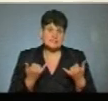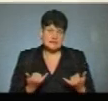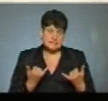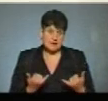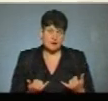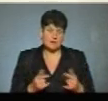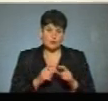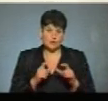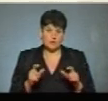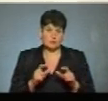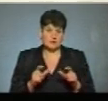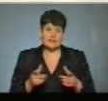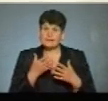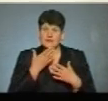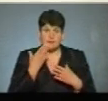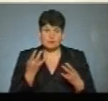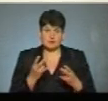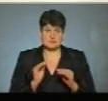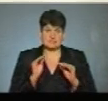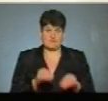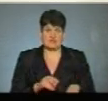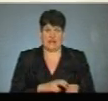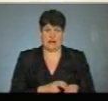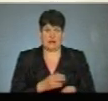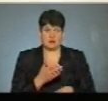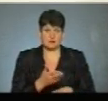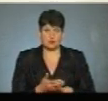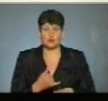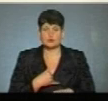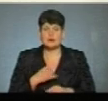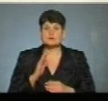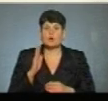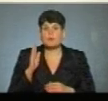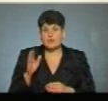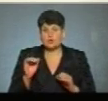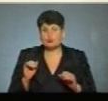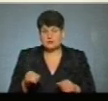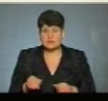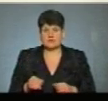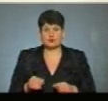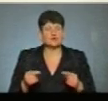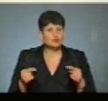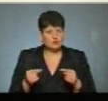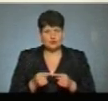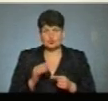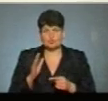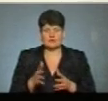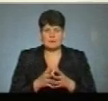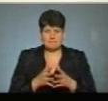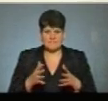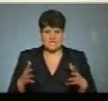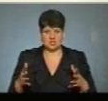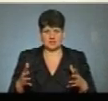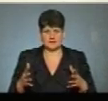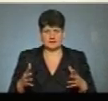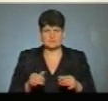момент, коли зараз пости стоять, немає ще потреби виставляти лікарів. В нас попереду, можливо, чекає, неможливо, точно